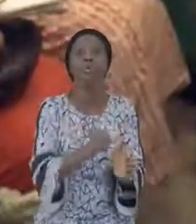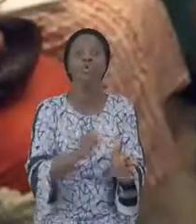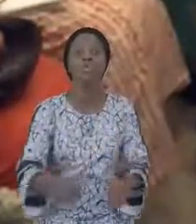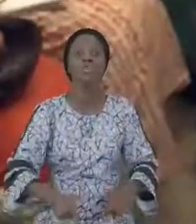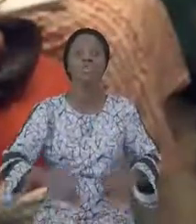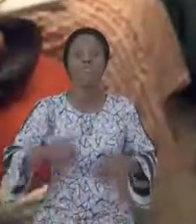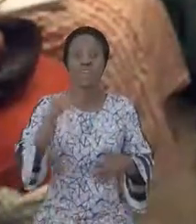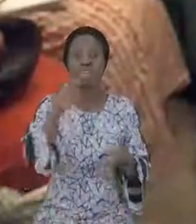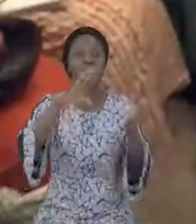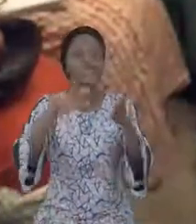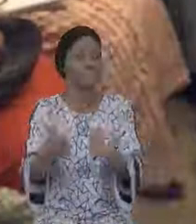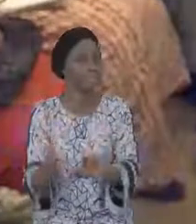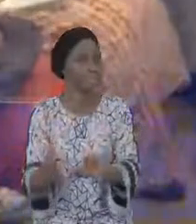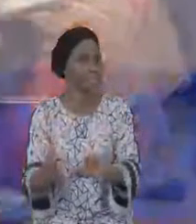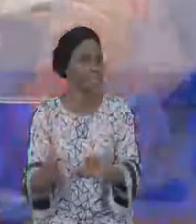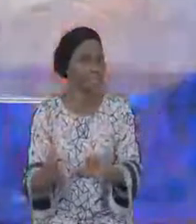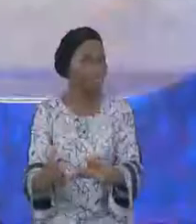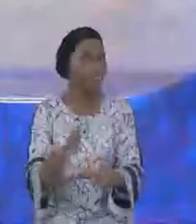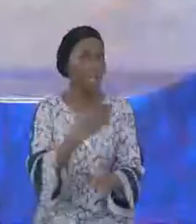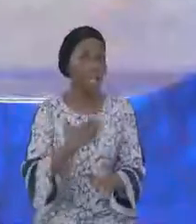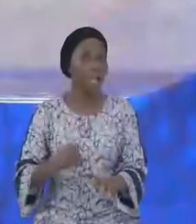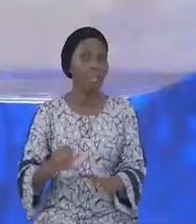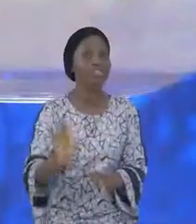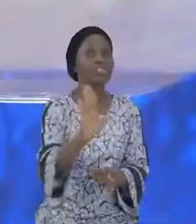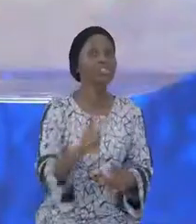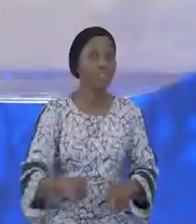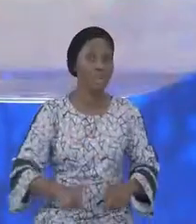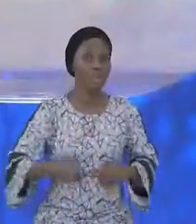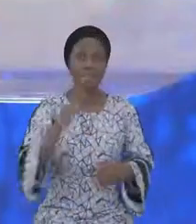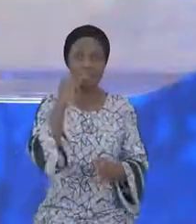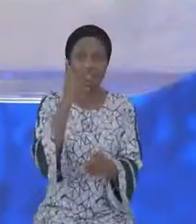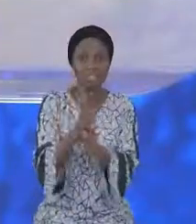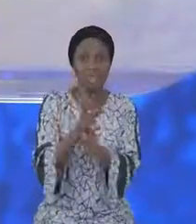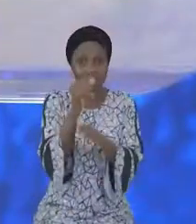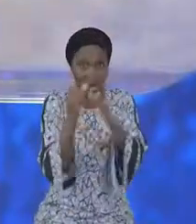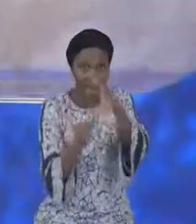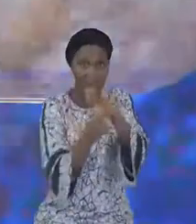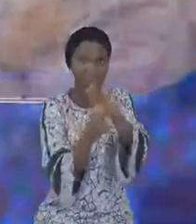Et votre vie est, dites-le-moi, cachée.